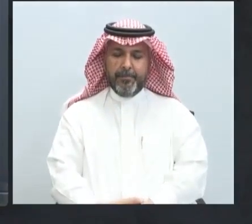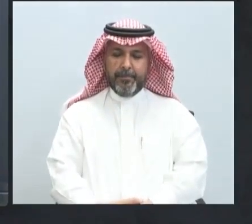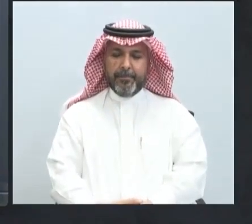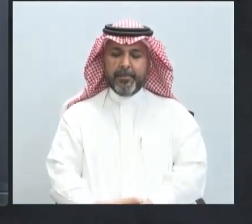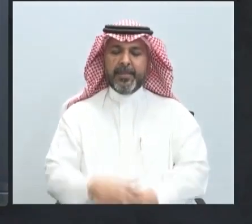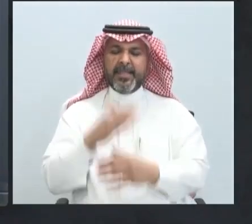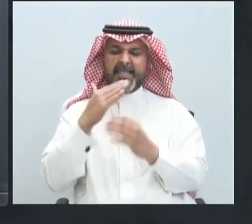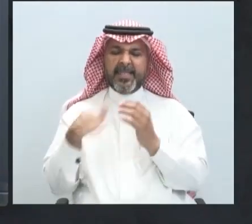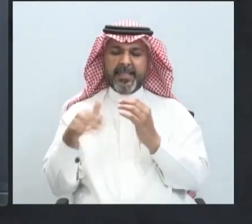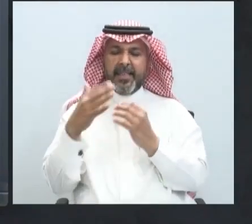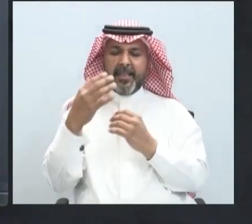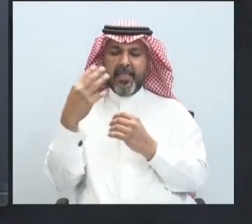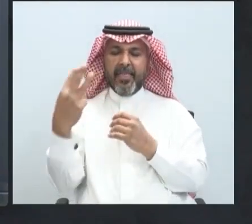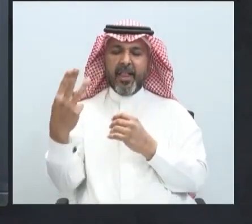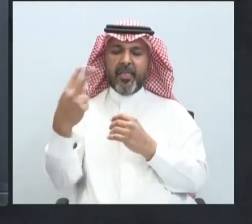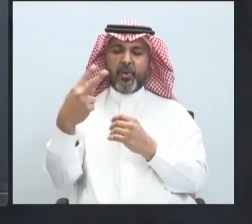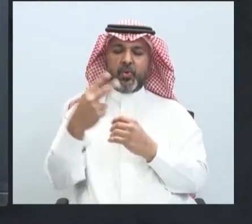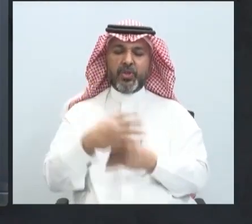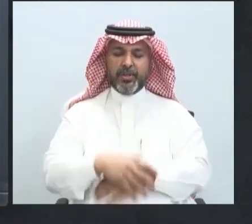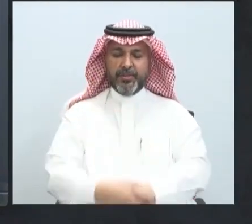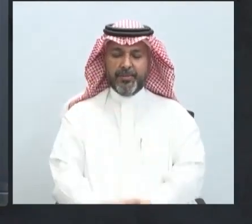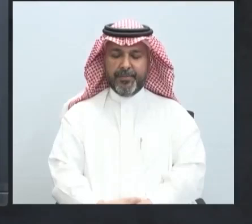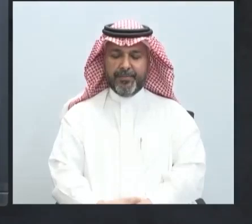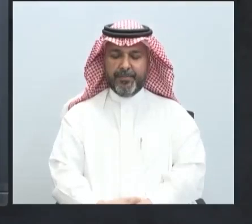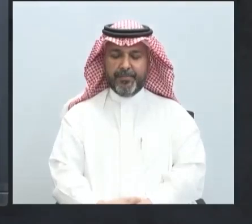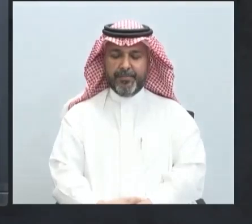نصف العدد سوف تحمل 23 كروموسوم